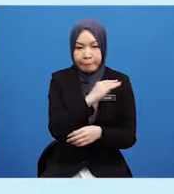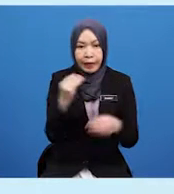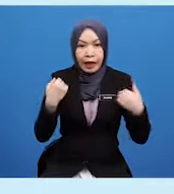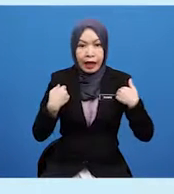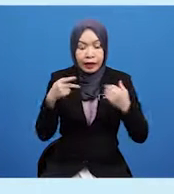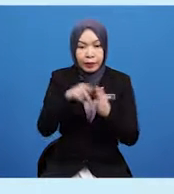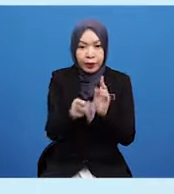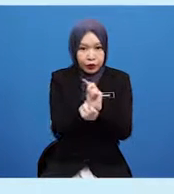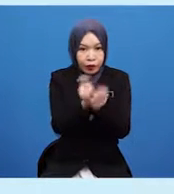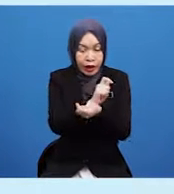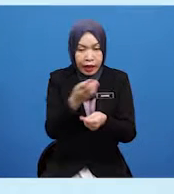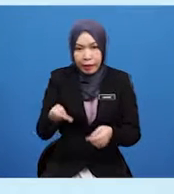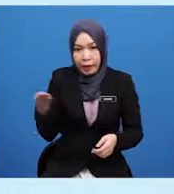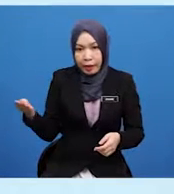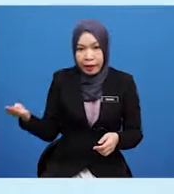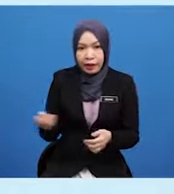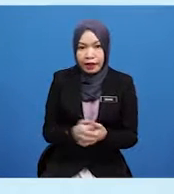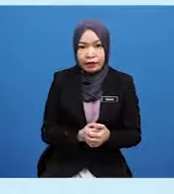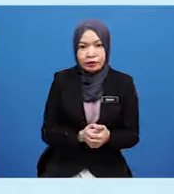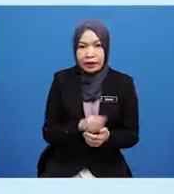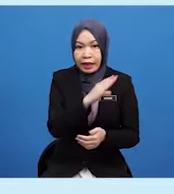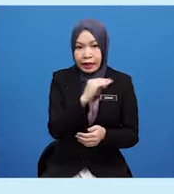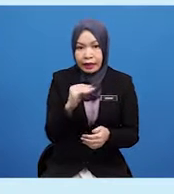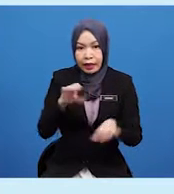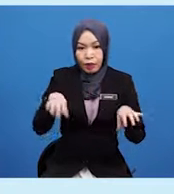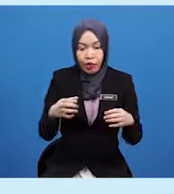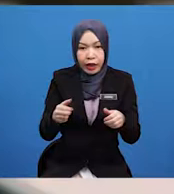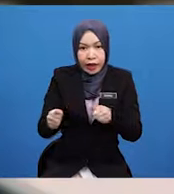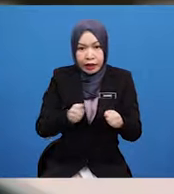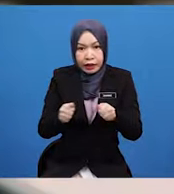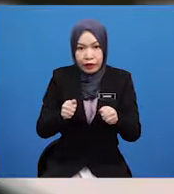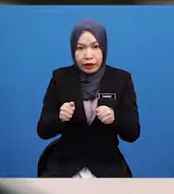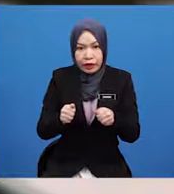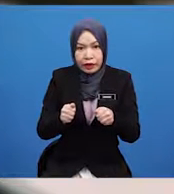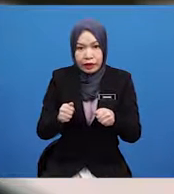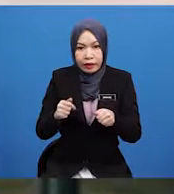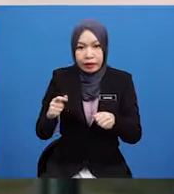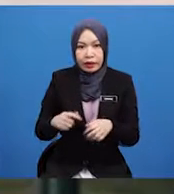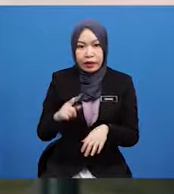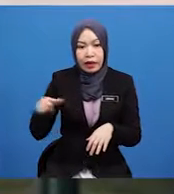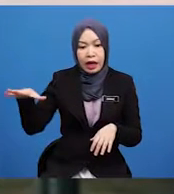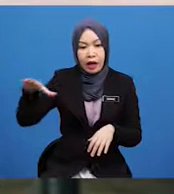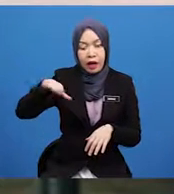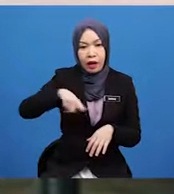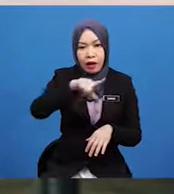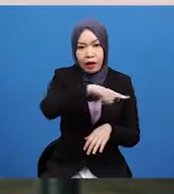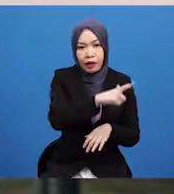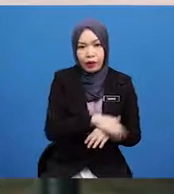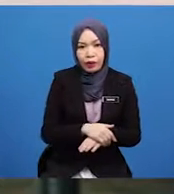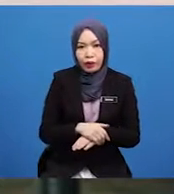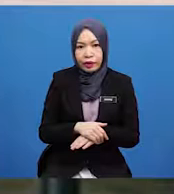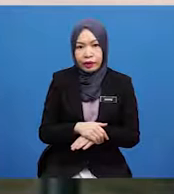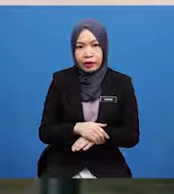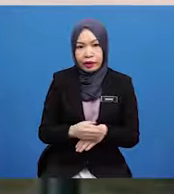manusia zaman dahulu melakukan aktiviti pelayaran mayo rebore boneka murid-murid